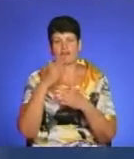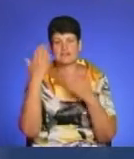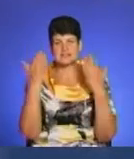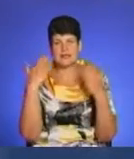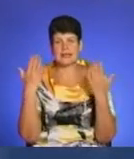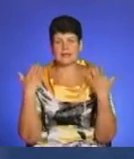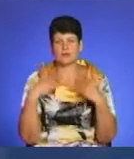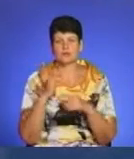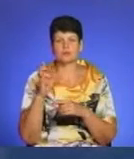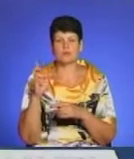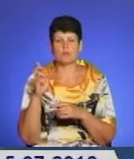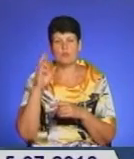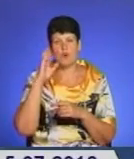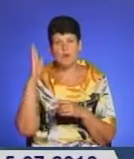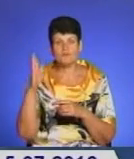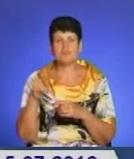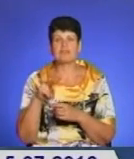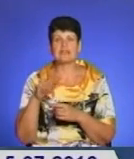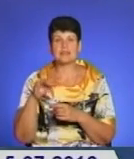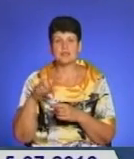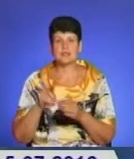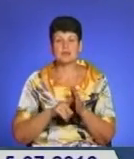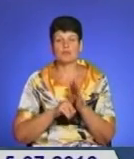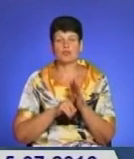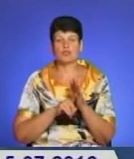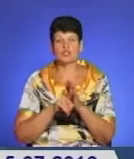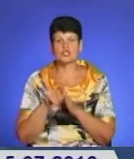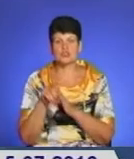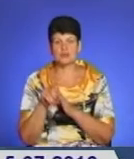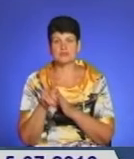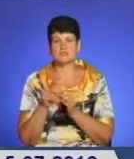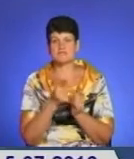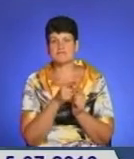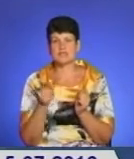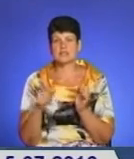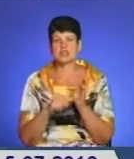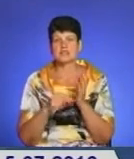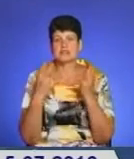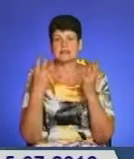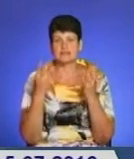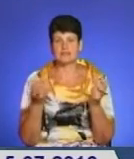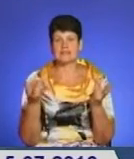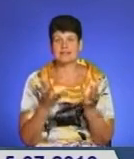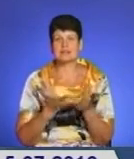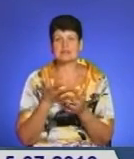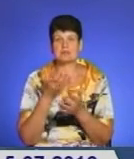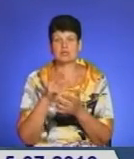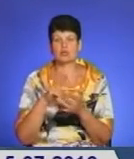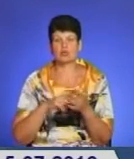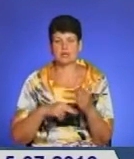В липні розпочався відлік 60 днів, протягом яких українці повинні сплатити податок на нерухомість за минулий 2015